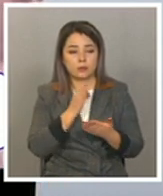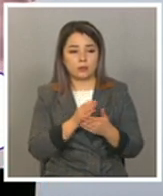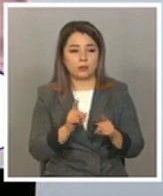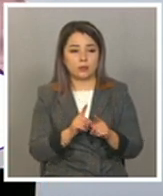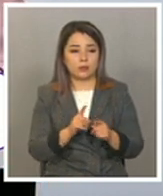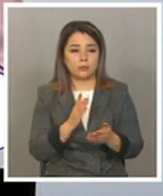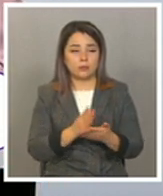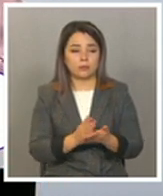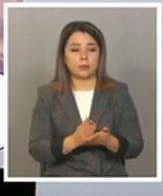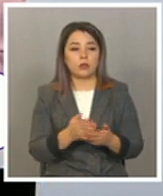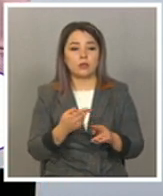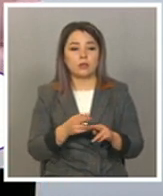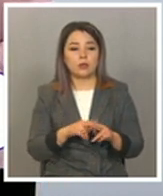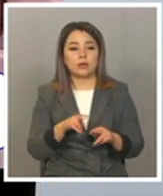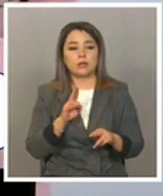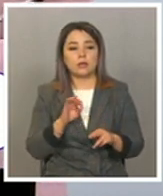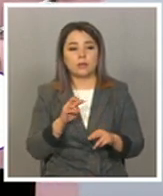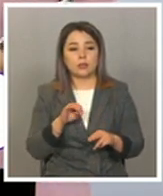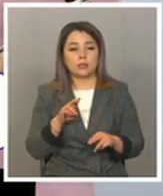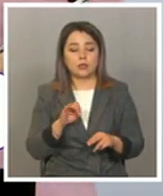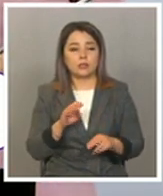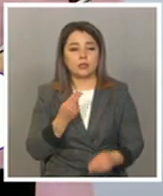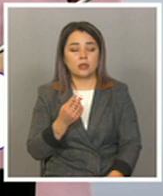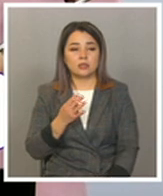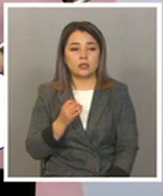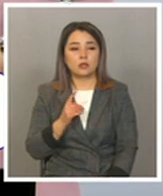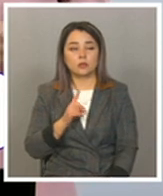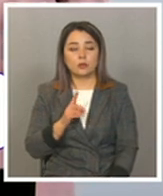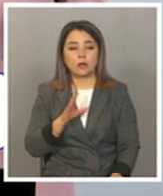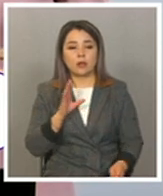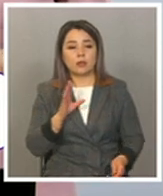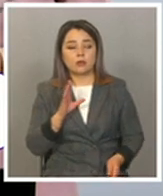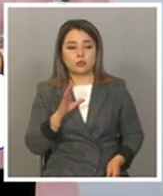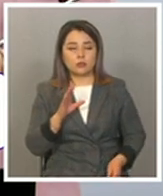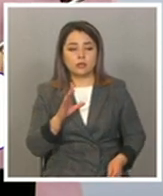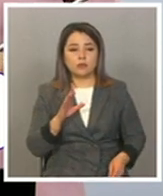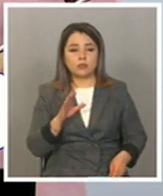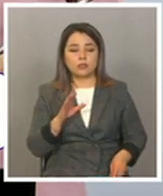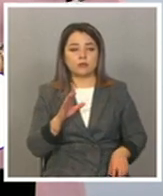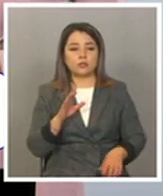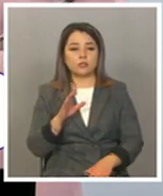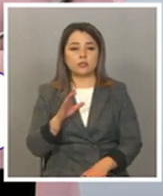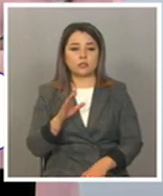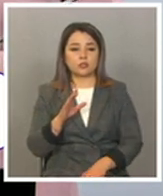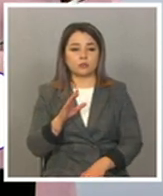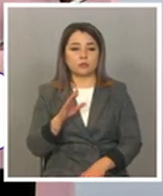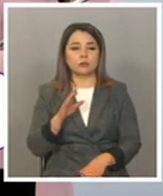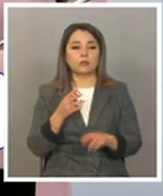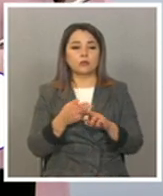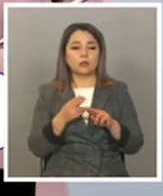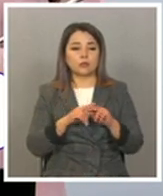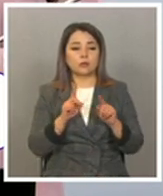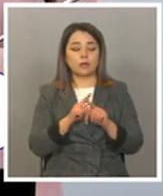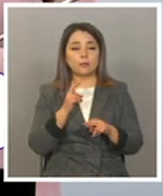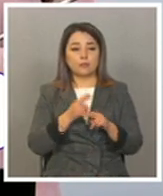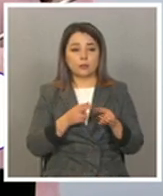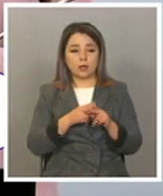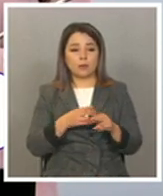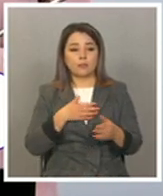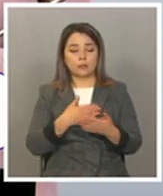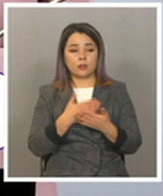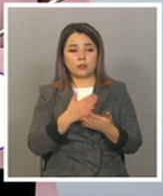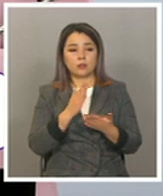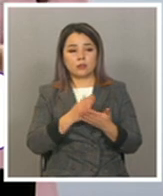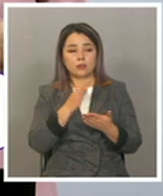Ал рубидий мен цезий атом станцияларында кеңінен қолданылады. Бұл металдар өте белсенді